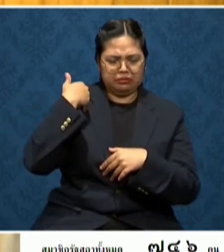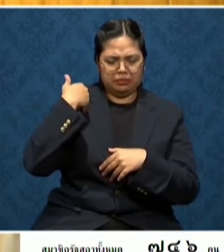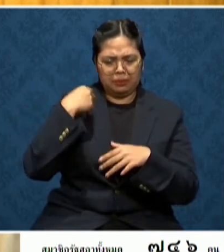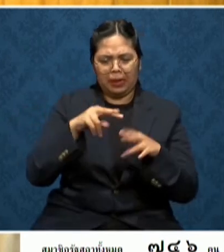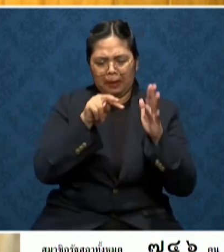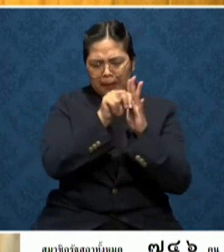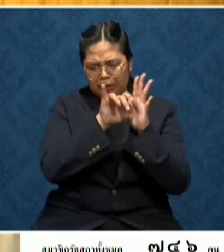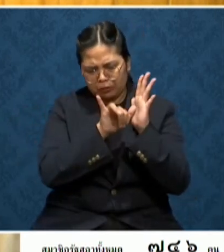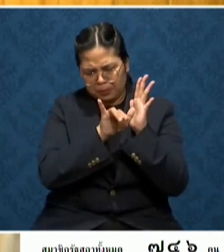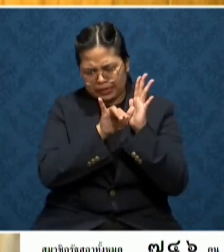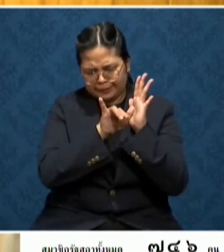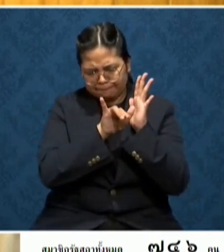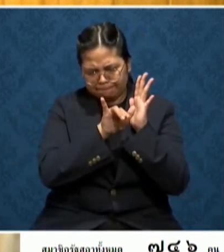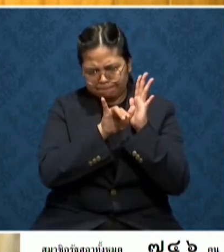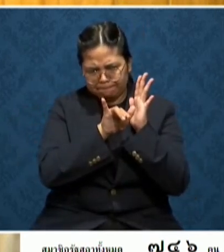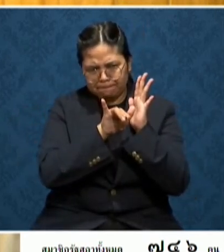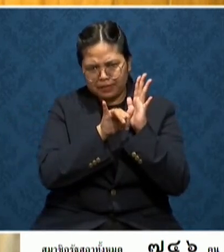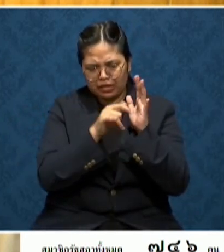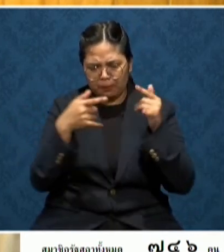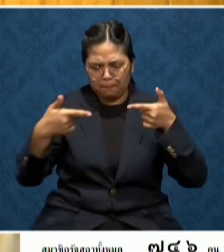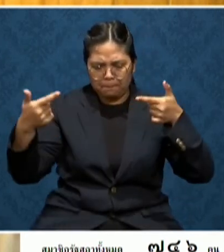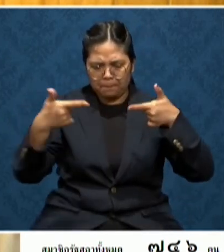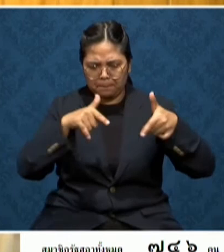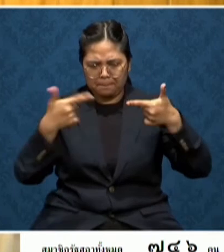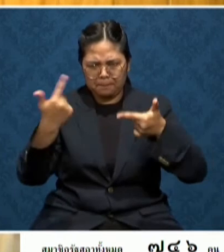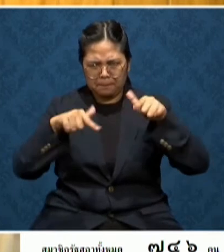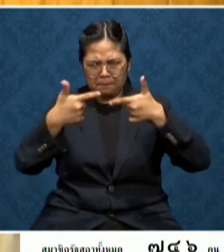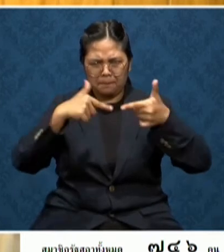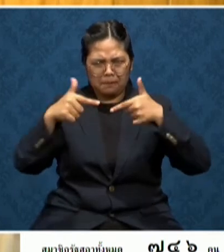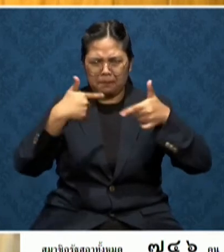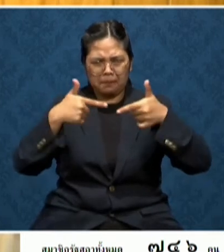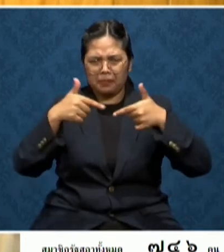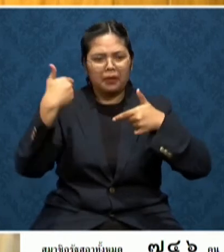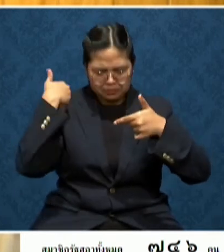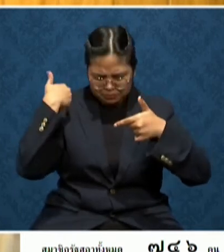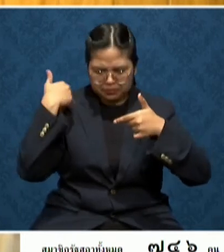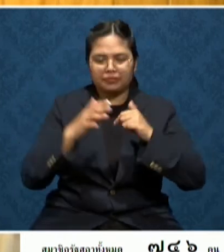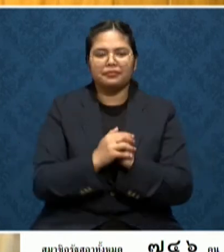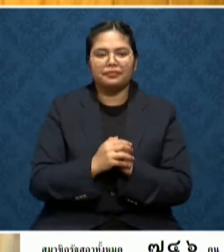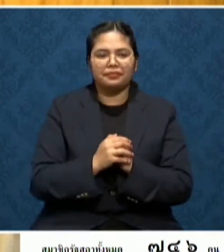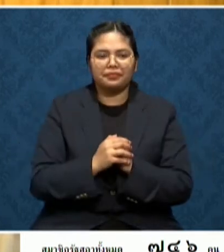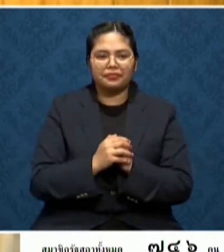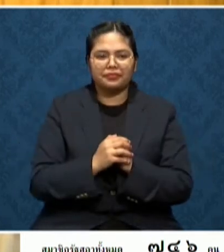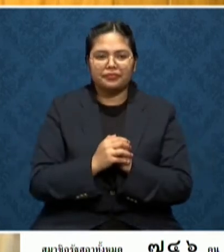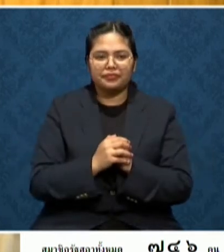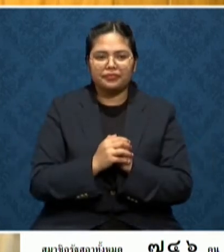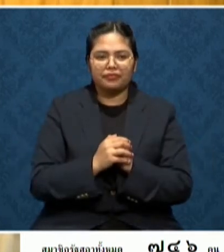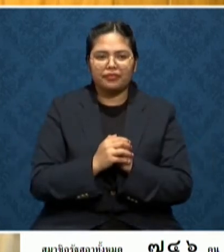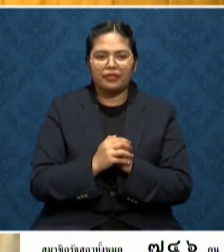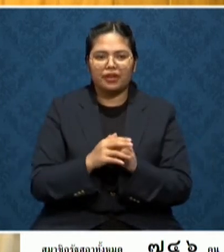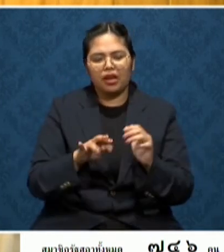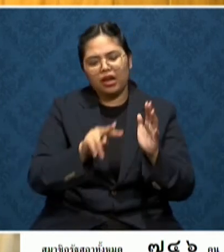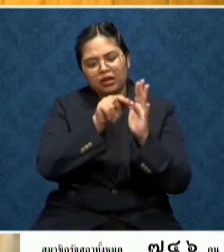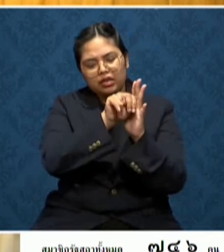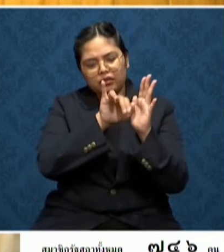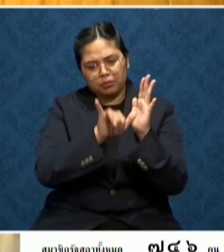นโยบายที่ก่อให้เกิดการโต้แย้งมากมายในเอกสารนโยบาย 14